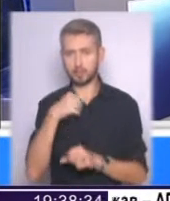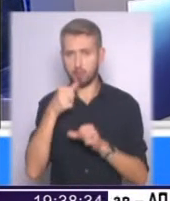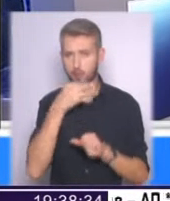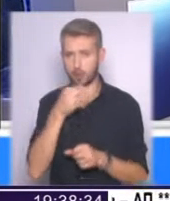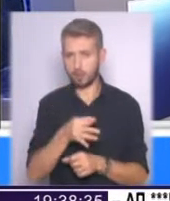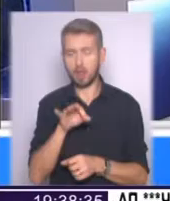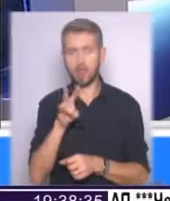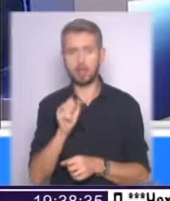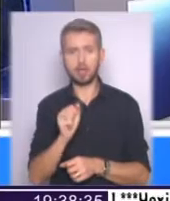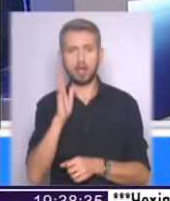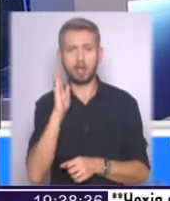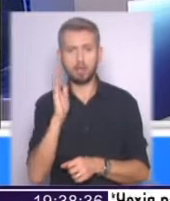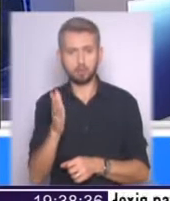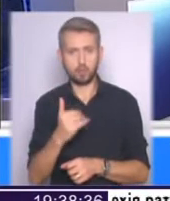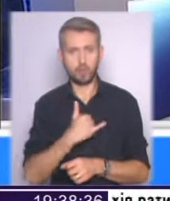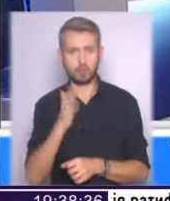нас будет